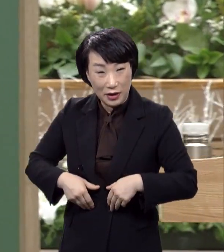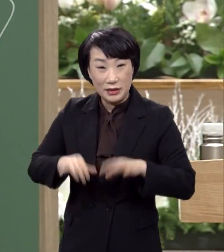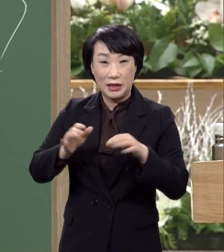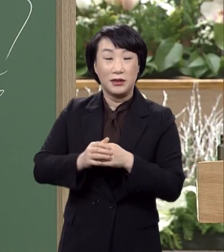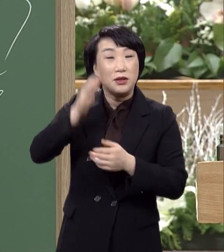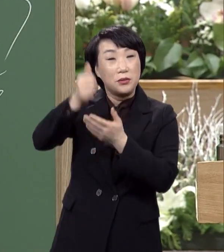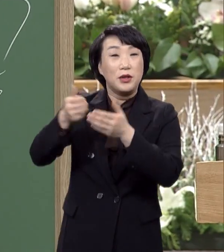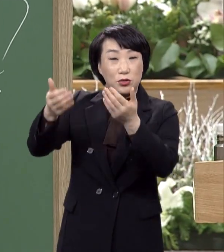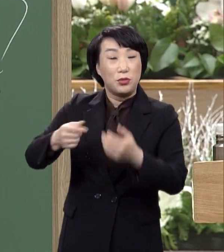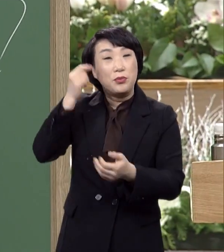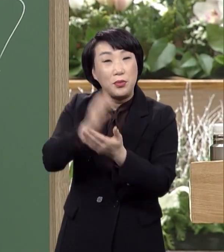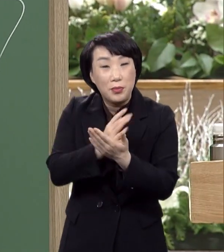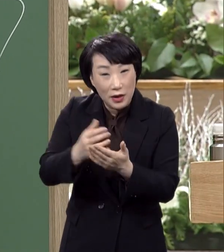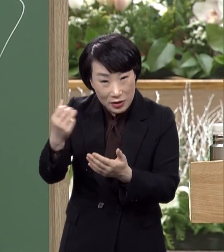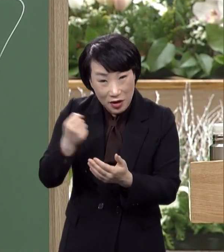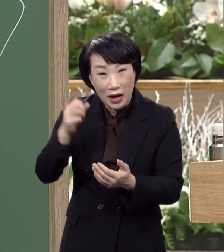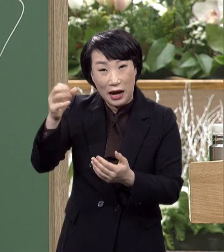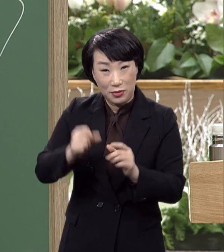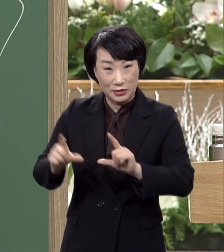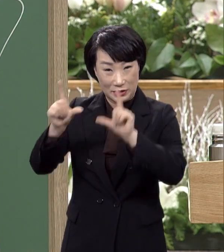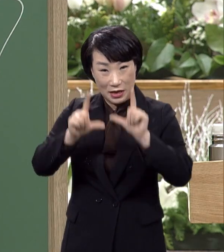성령이 주시는 분별력으로 살아.